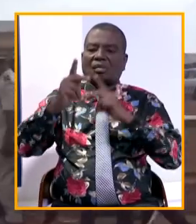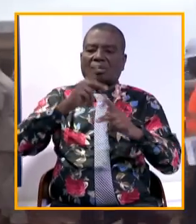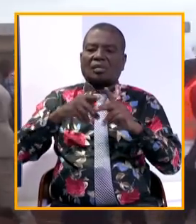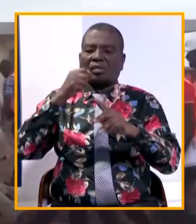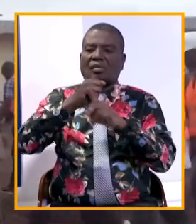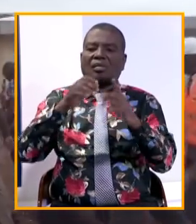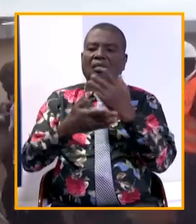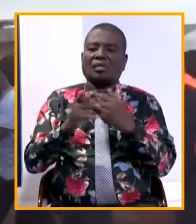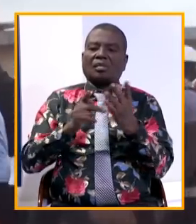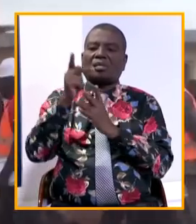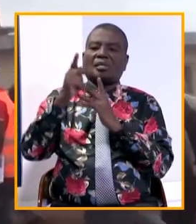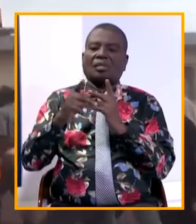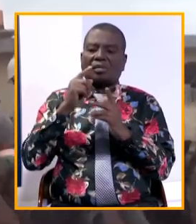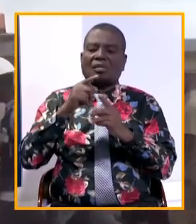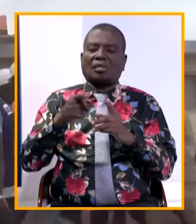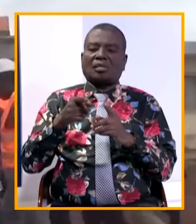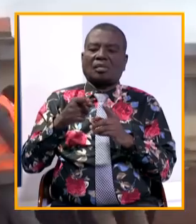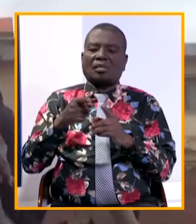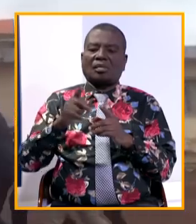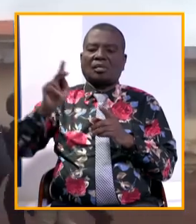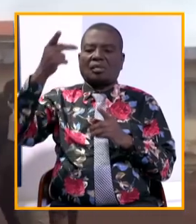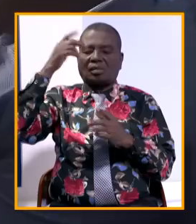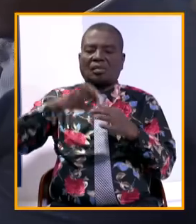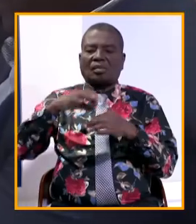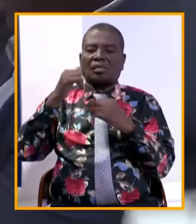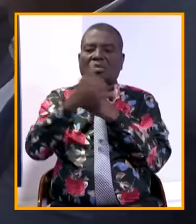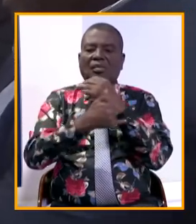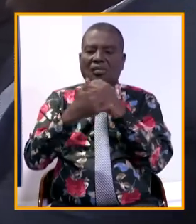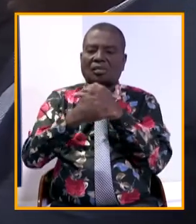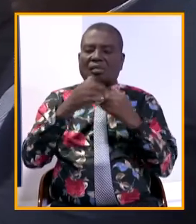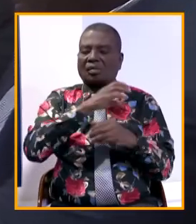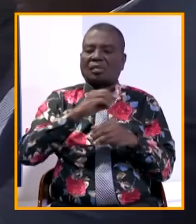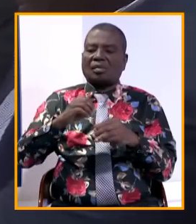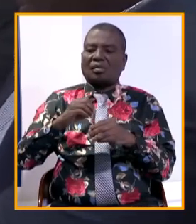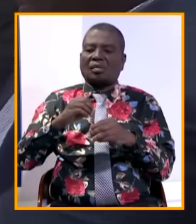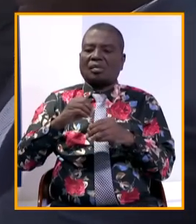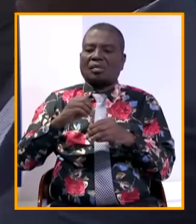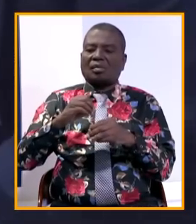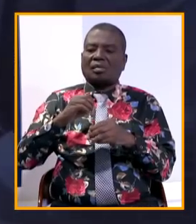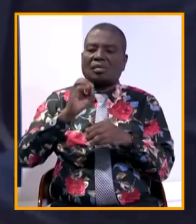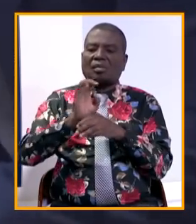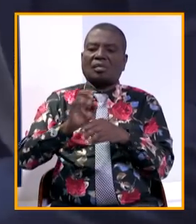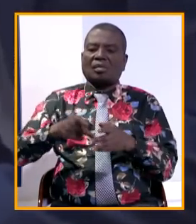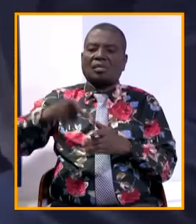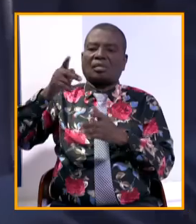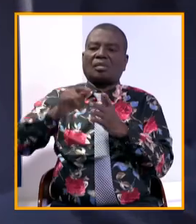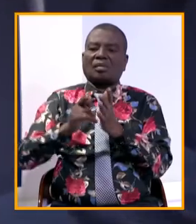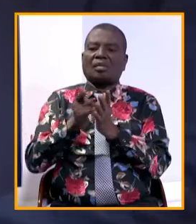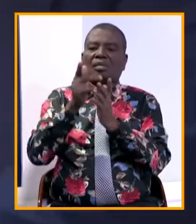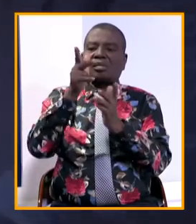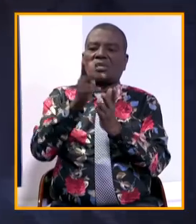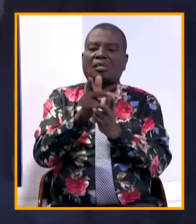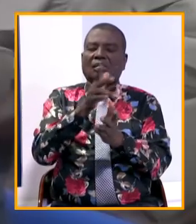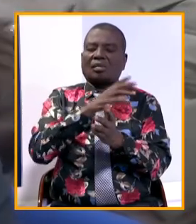impactées par le projet sont à citer. L'État de Côte d'Ivoire, en lançant la rénovation de l'aéroport de Korogo, a